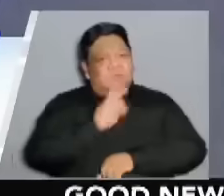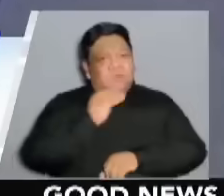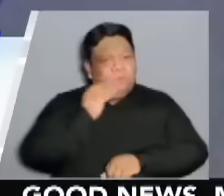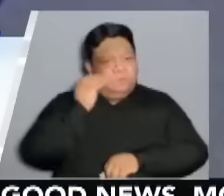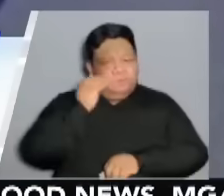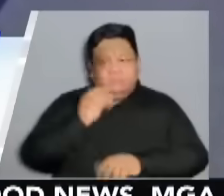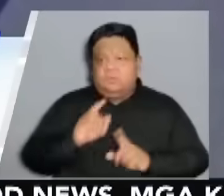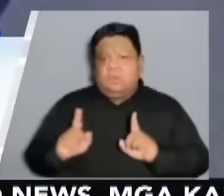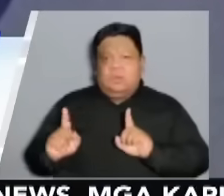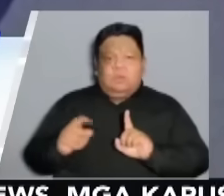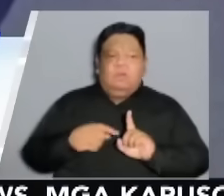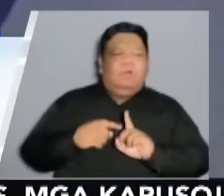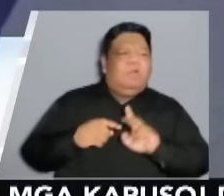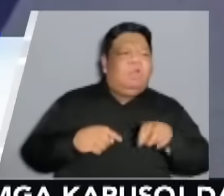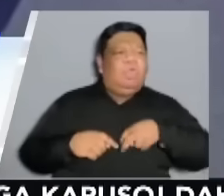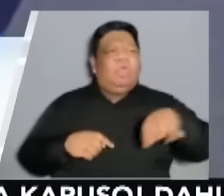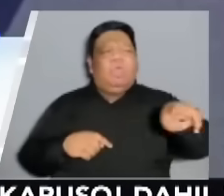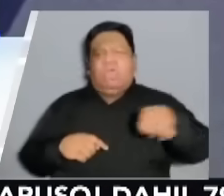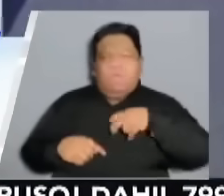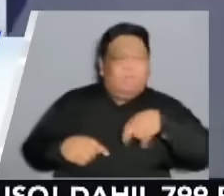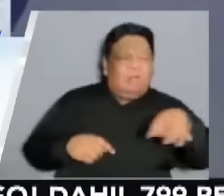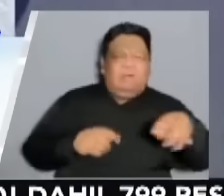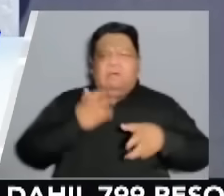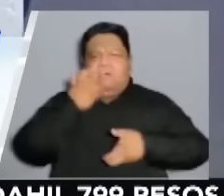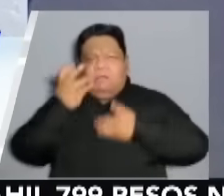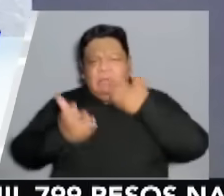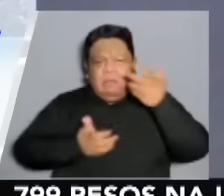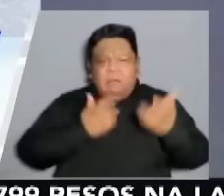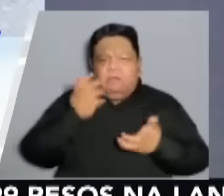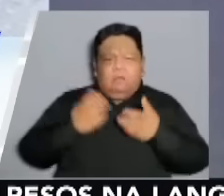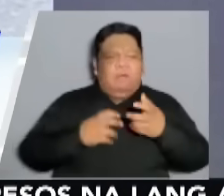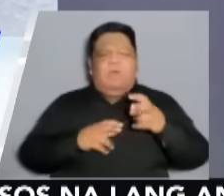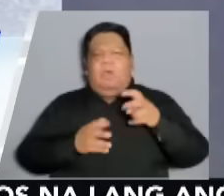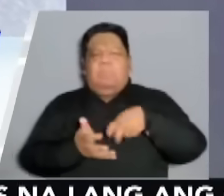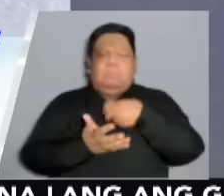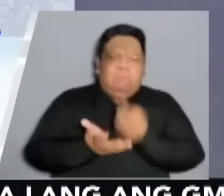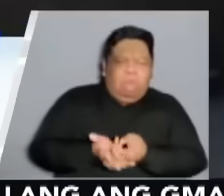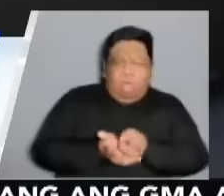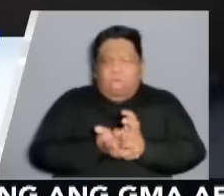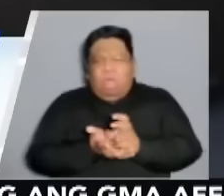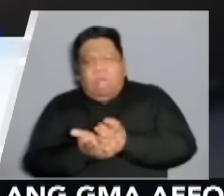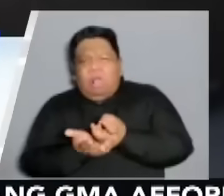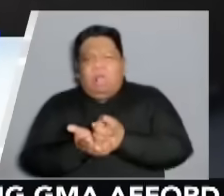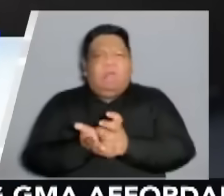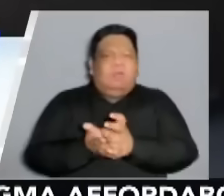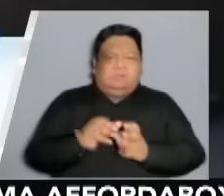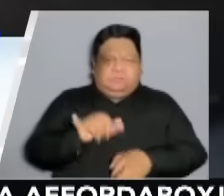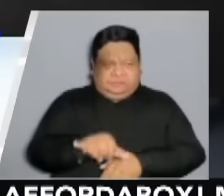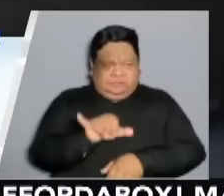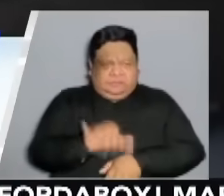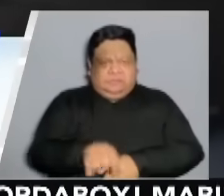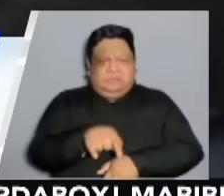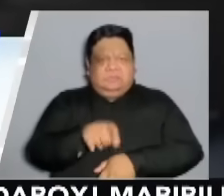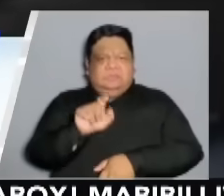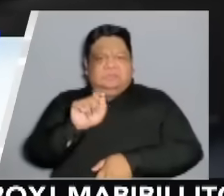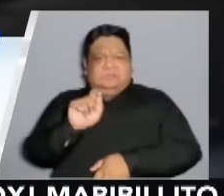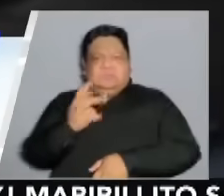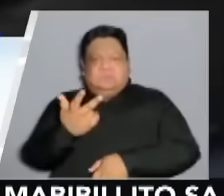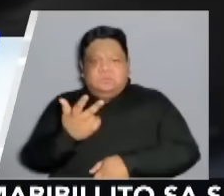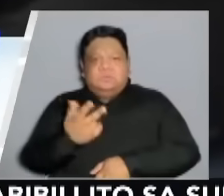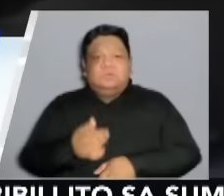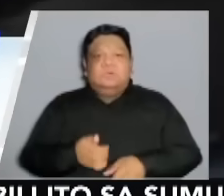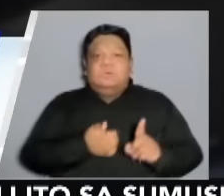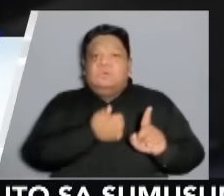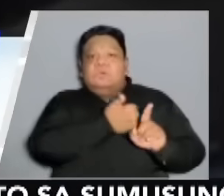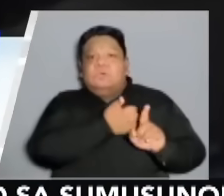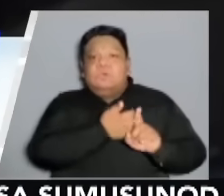and shouting. Siya po ay naglupasay sa sahig ng Terminal 3 and hinampas din po niya yung braso ng